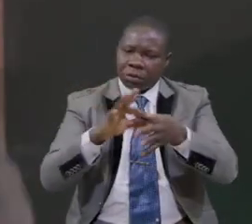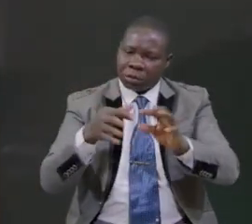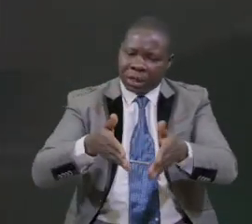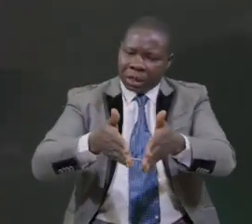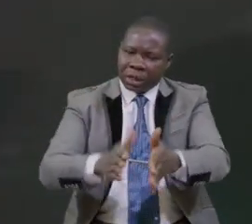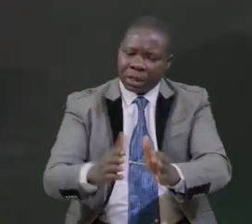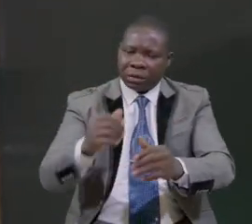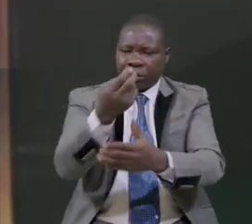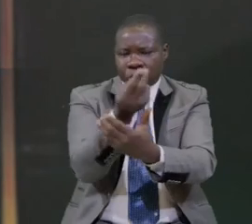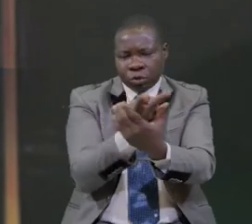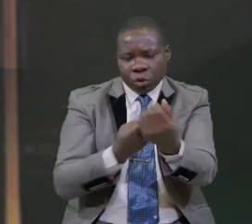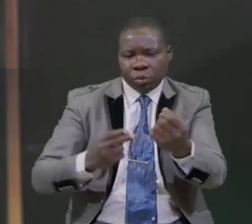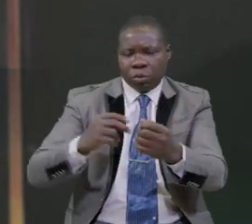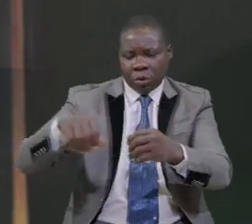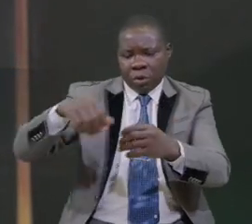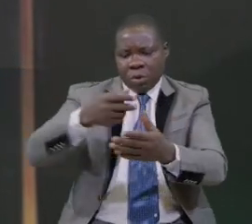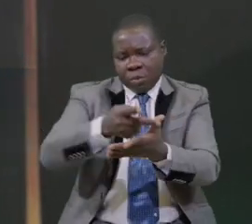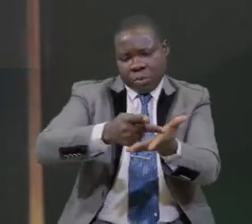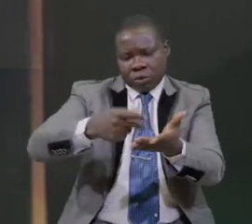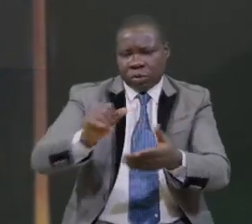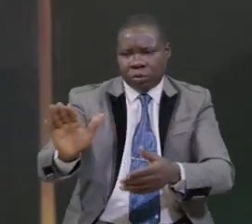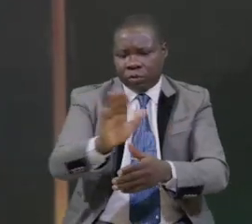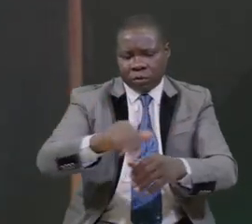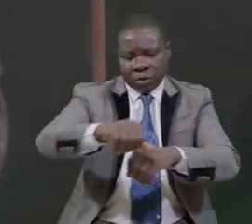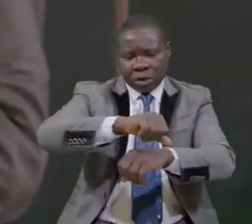esprit, de ton onction, vienne sur moi.